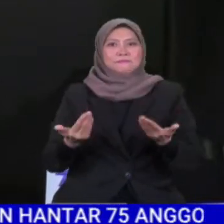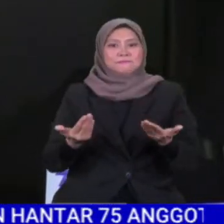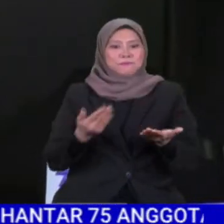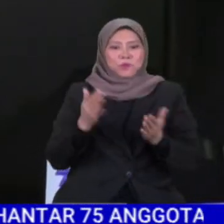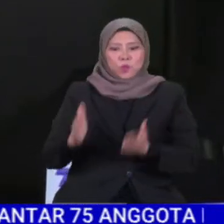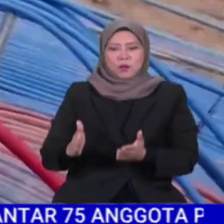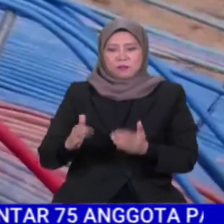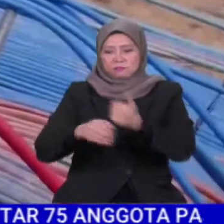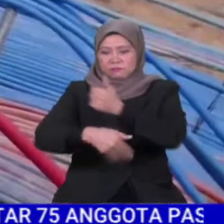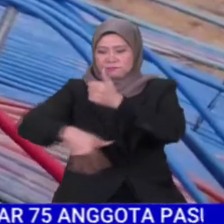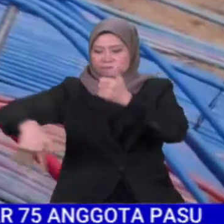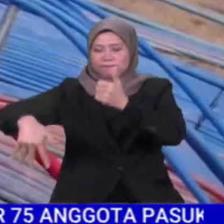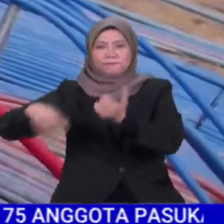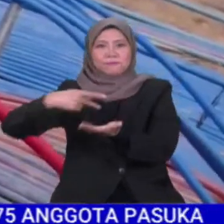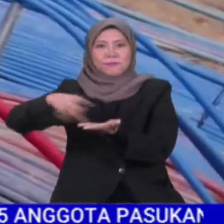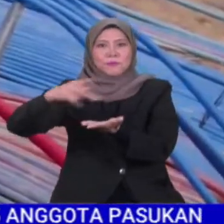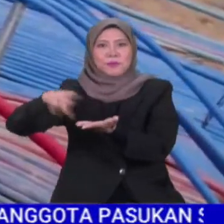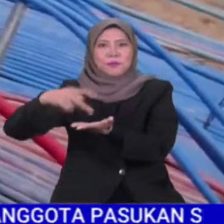orang berbelanja di bawah.